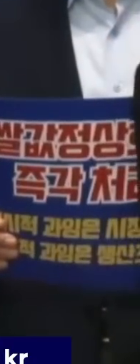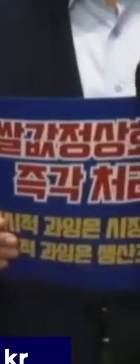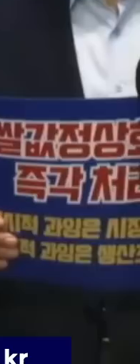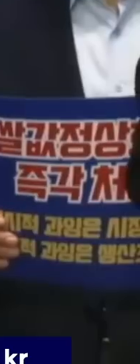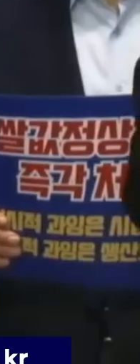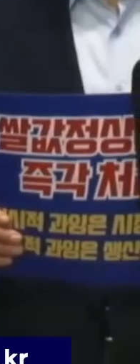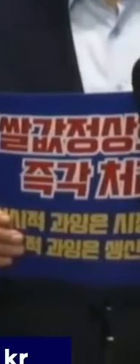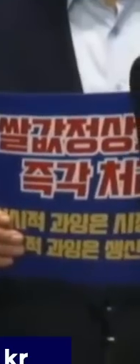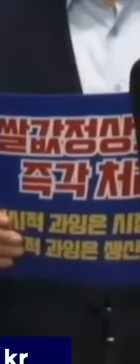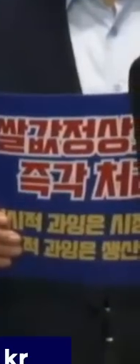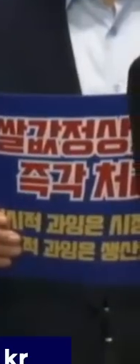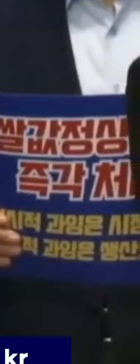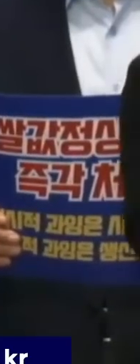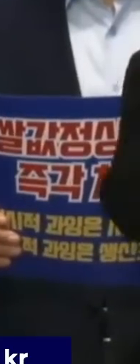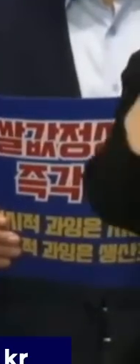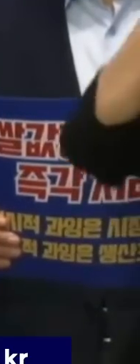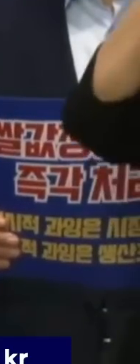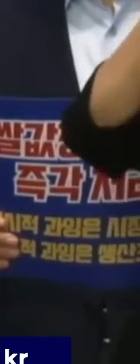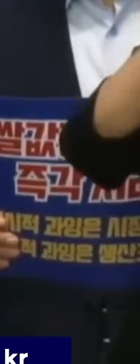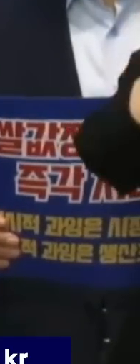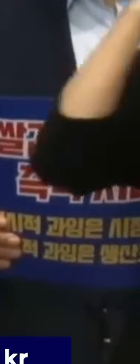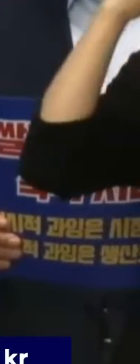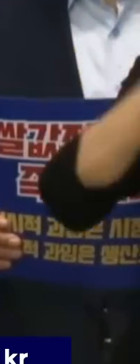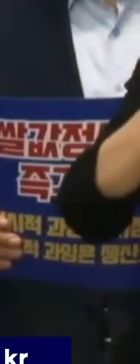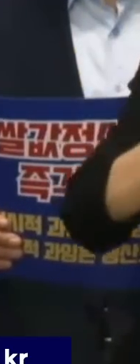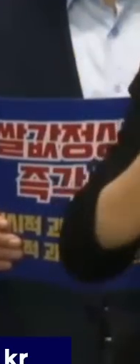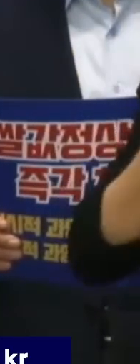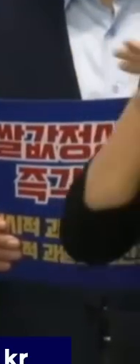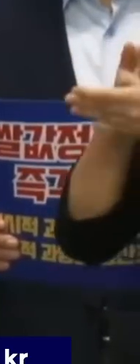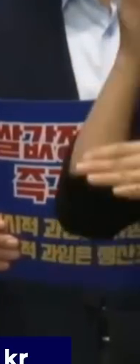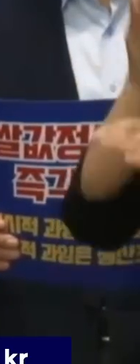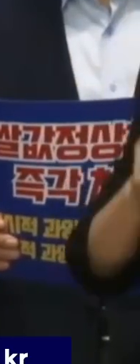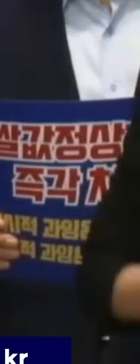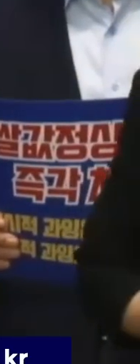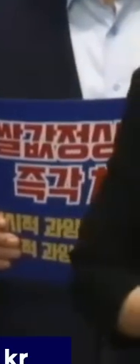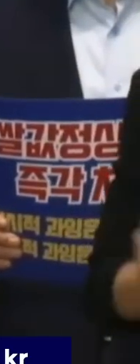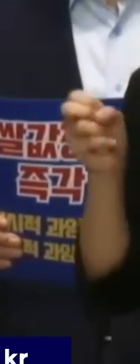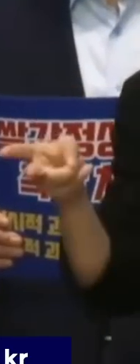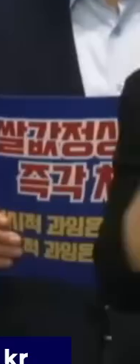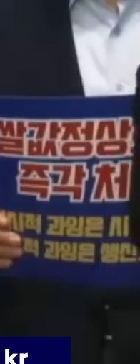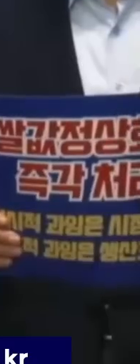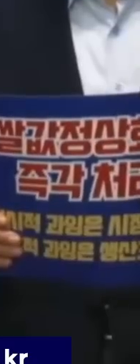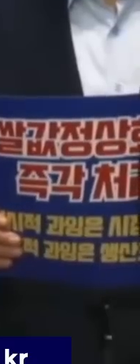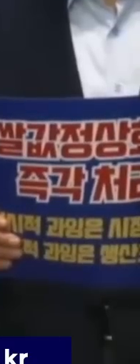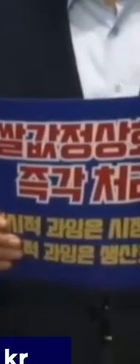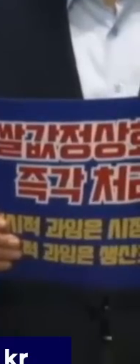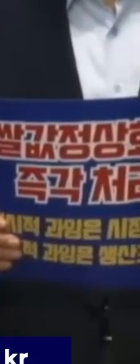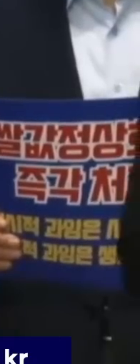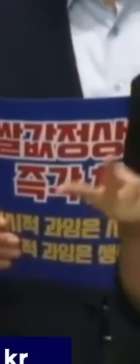쌀값을 내려달라고 외치고 있습니다. 여당과 야당이 번갈아가면서